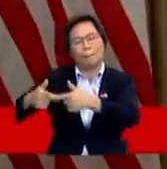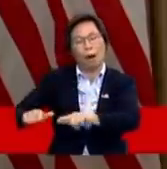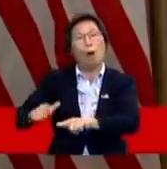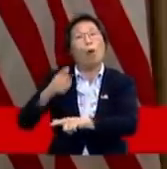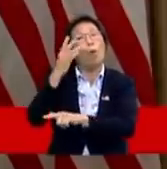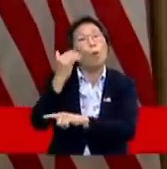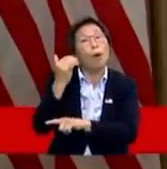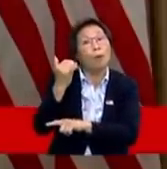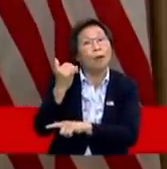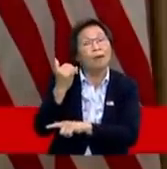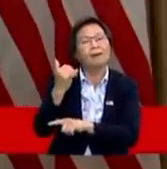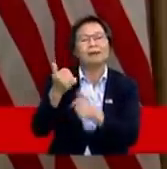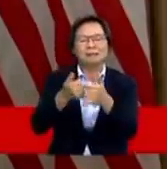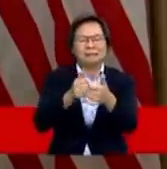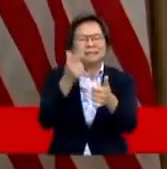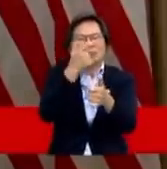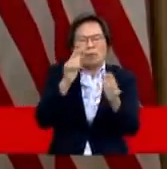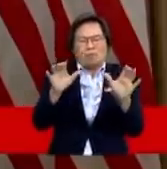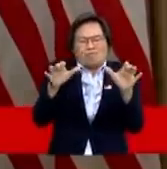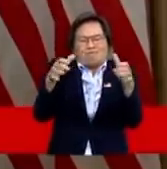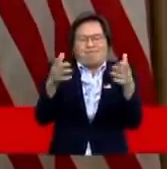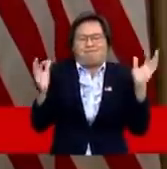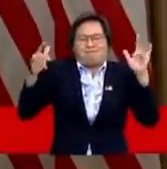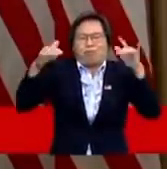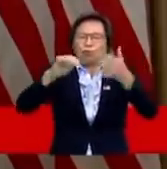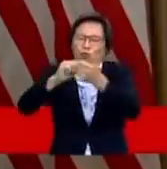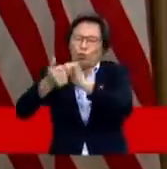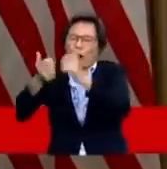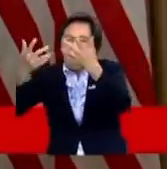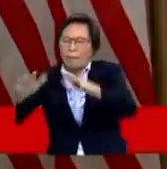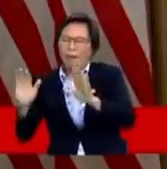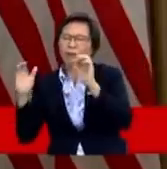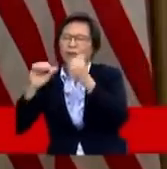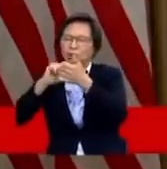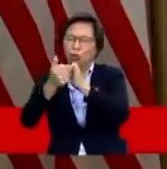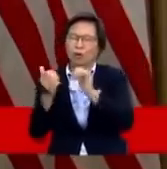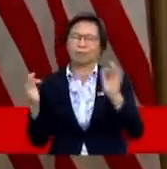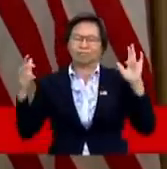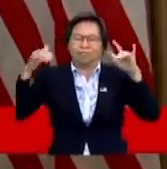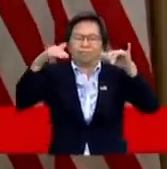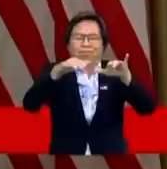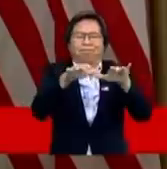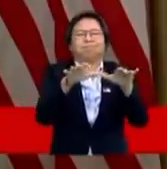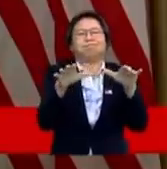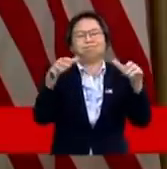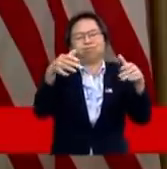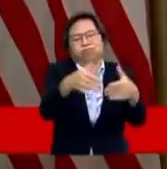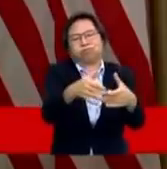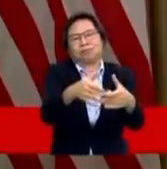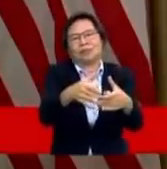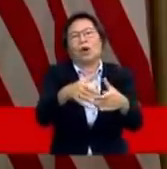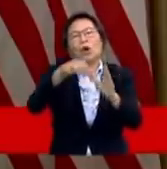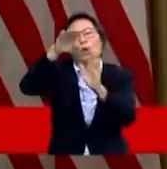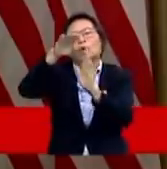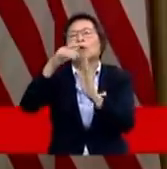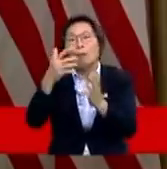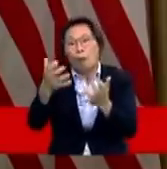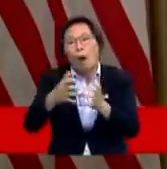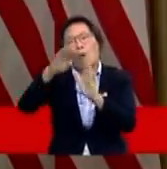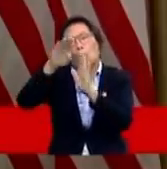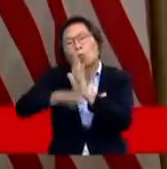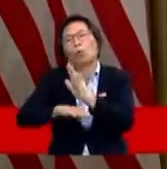bagi nak menyalakan perkumpulan selepas besukan dan mengurangkan risiko jangkitan Hai